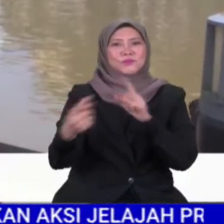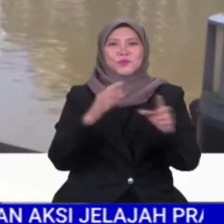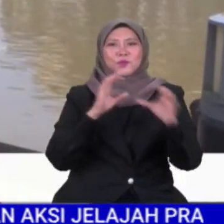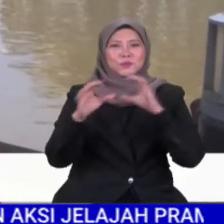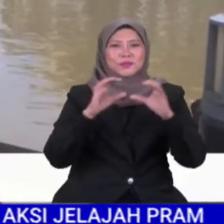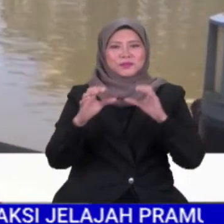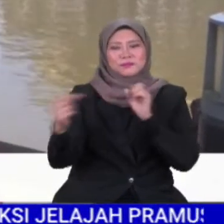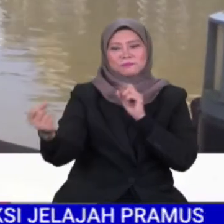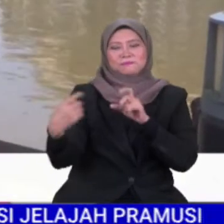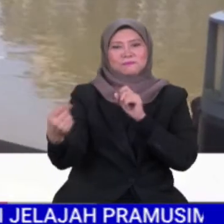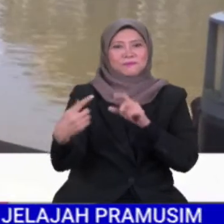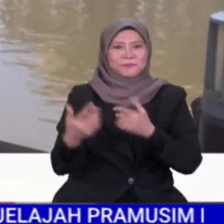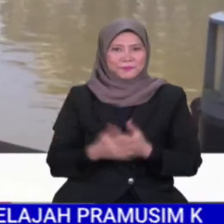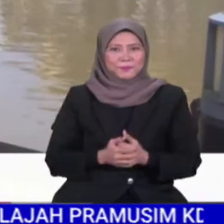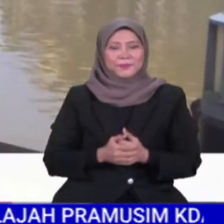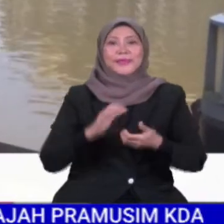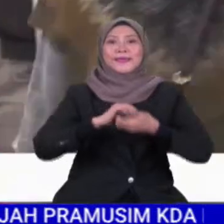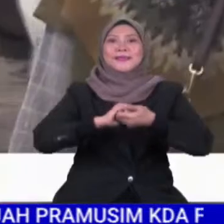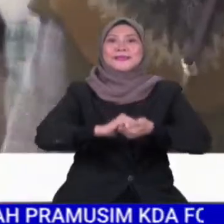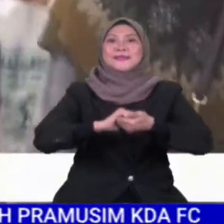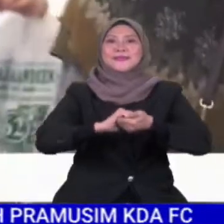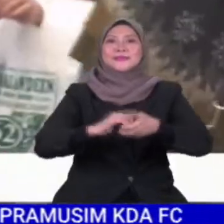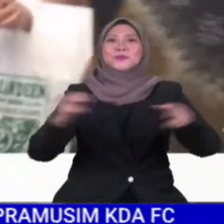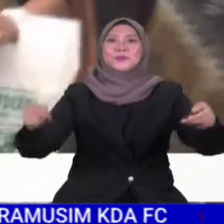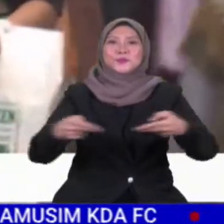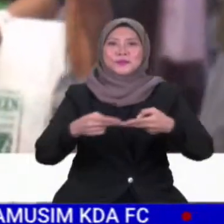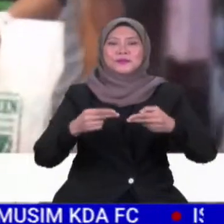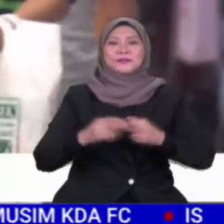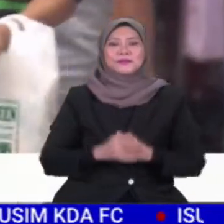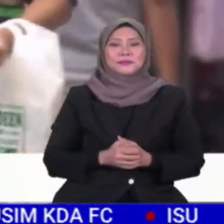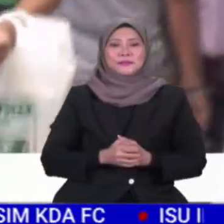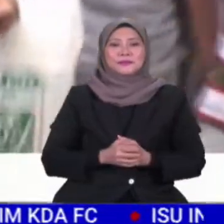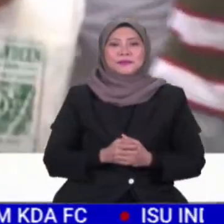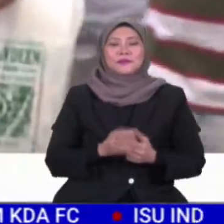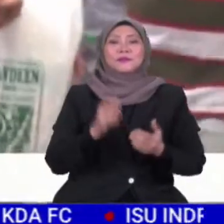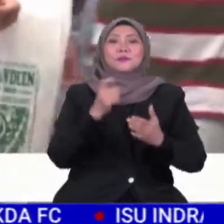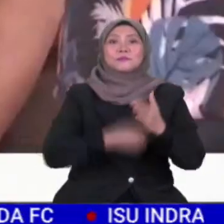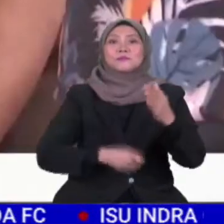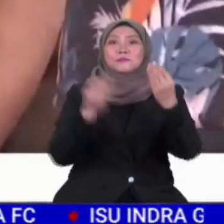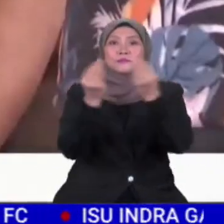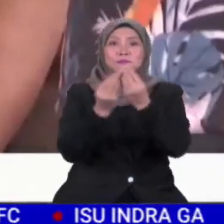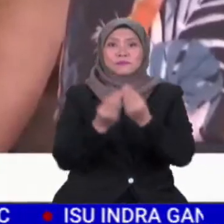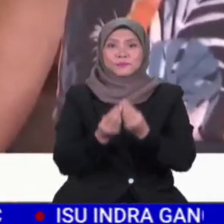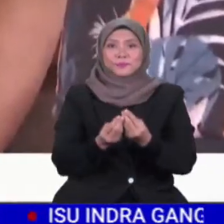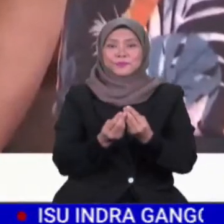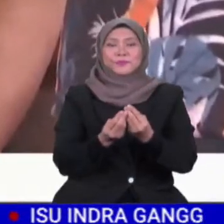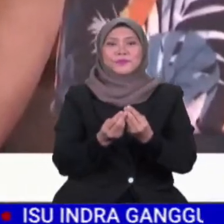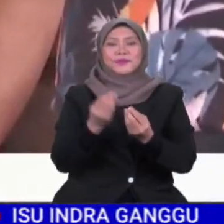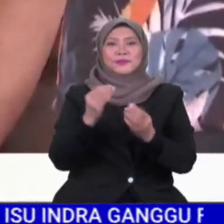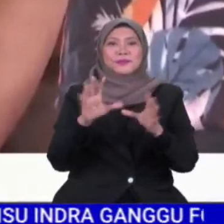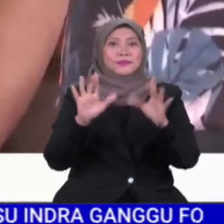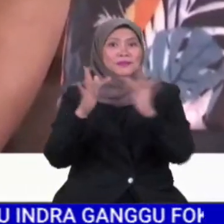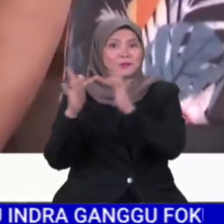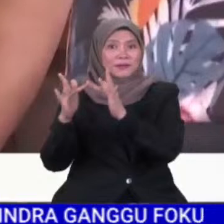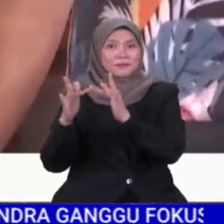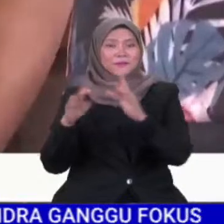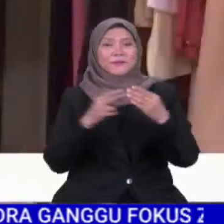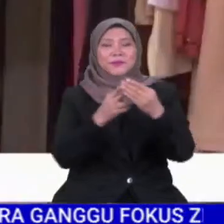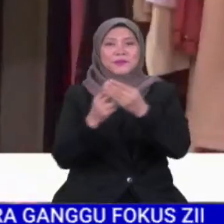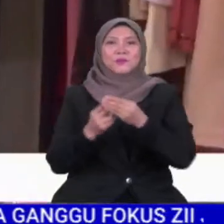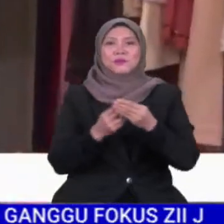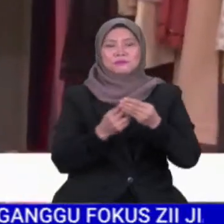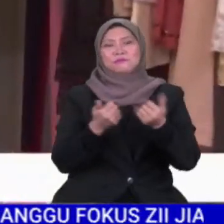jarak yang jauh lah dan mengeratkan silaturahim. Sementara itu, kadar harga pakej internet perpaduan itu berita baik